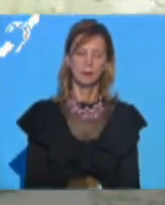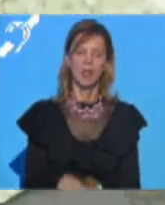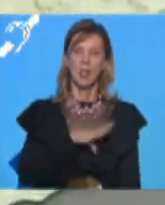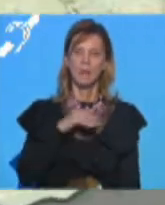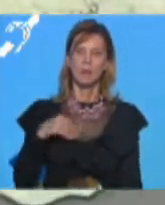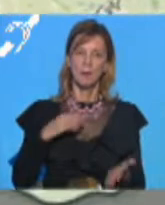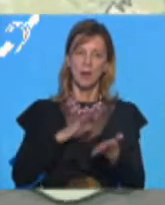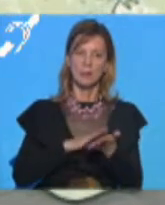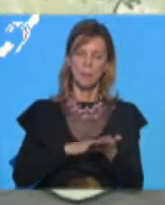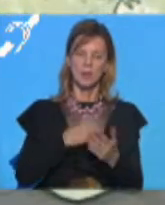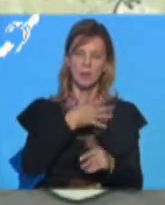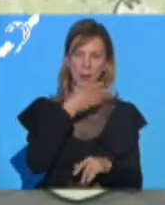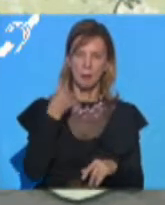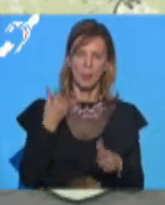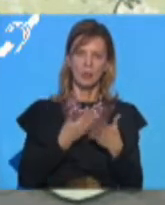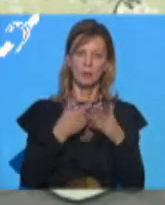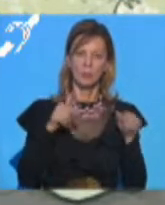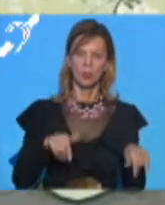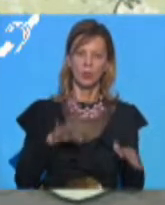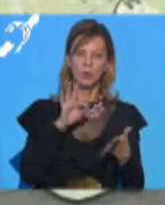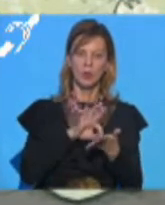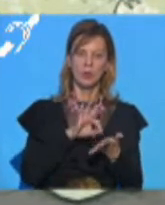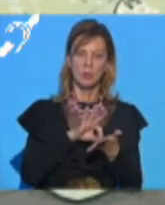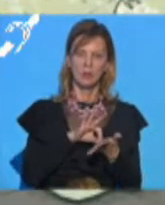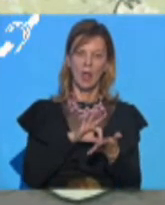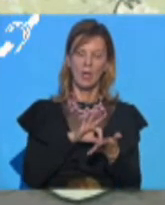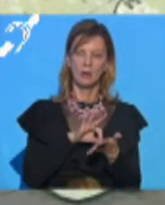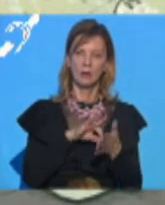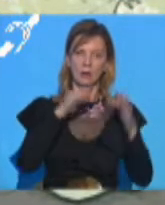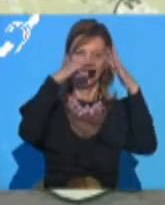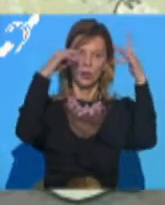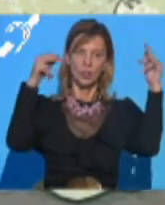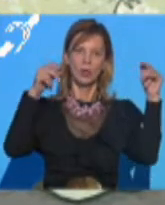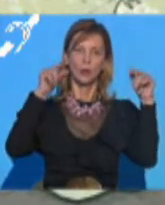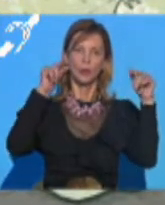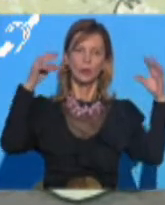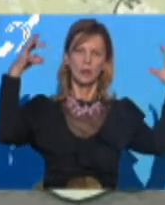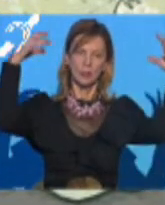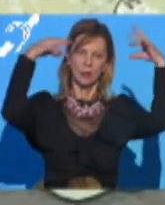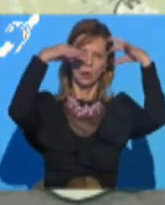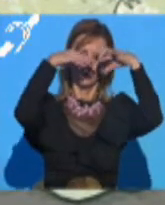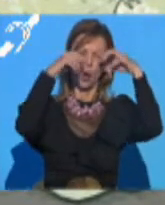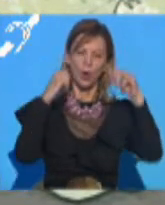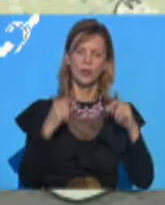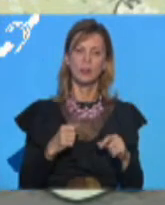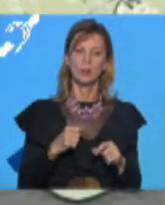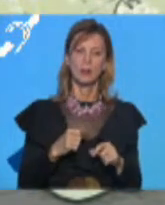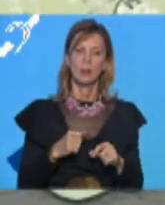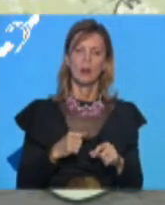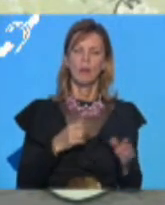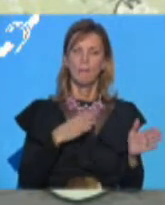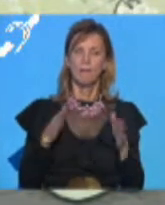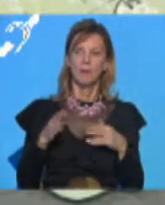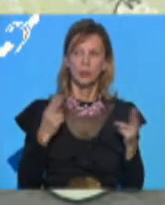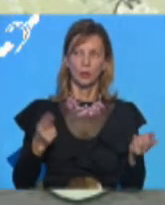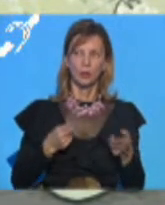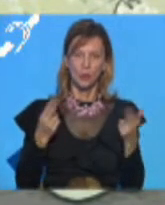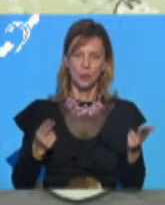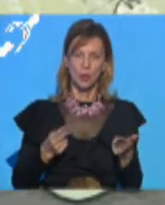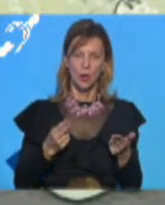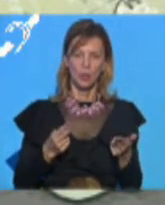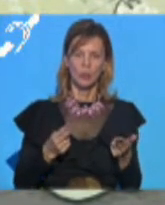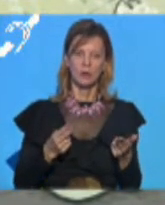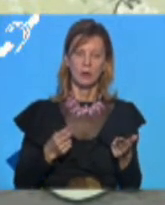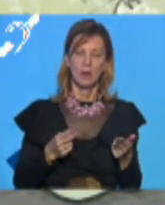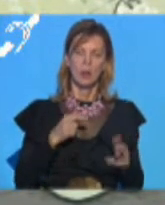Vremea s-a menținut mai caldă decât normalul termic al datei calendaristice, cerul a fost mai mult noros în cea mai mare parte a intervalului, vântul a suflat slab până la